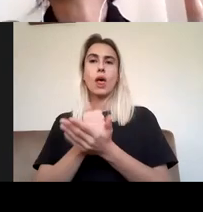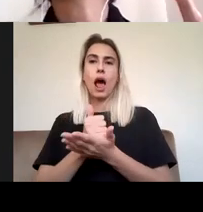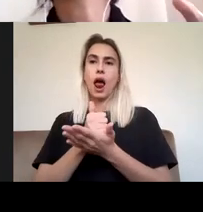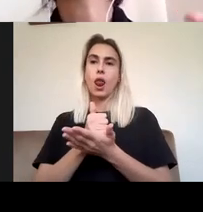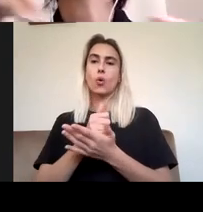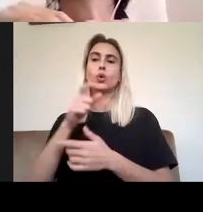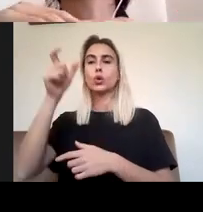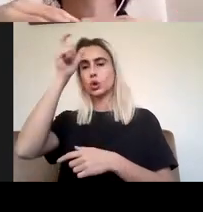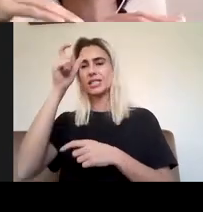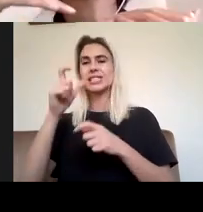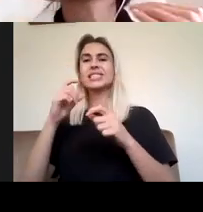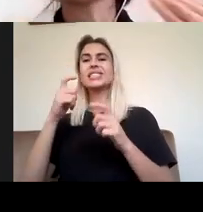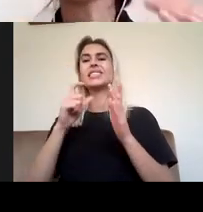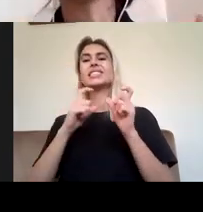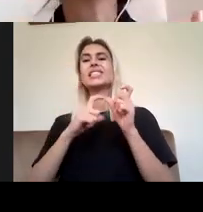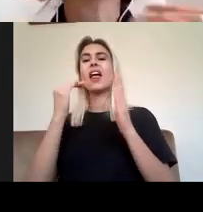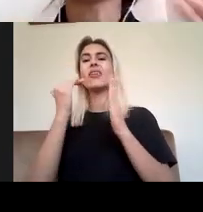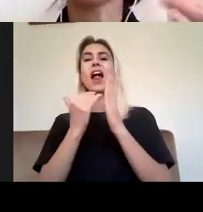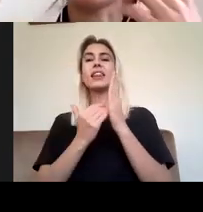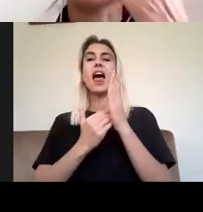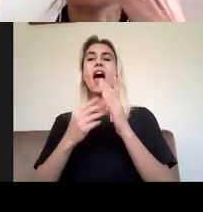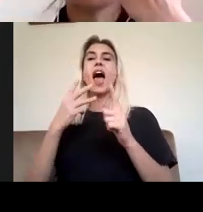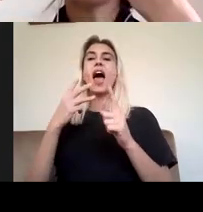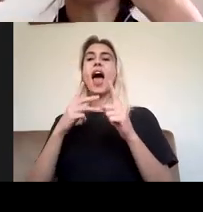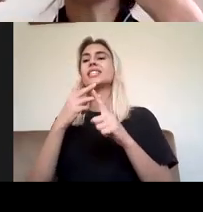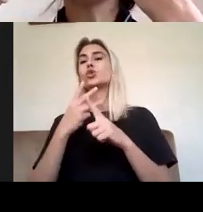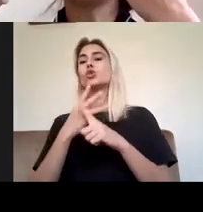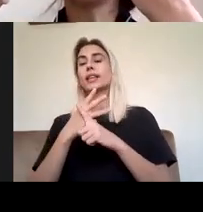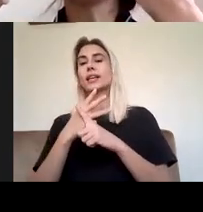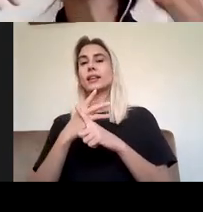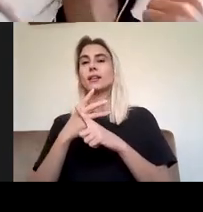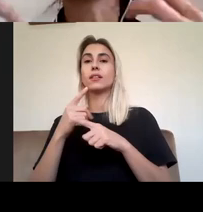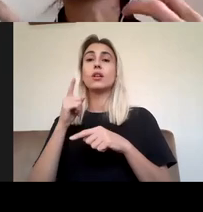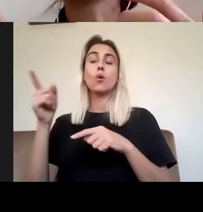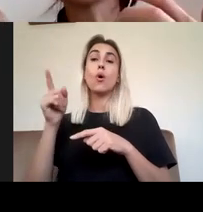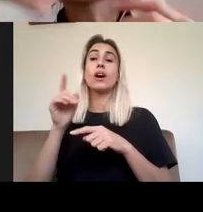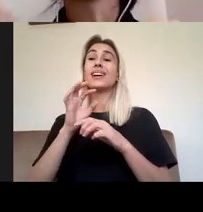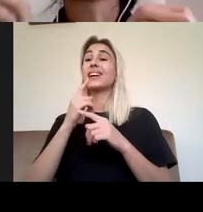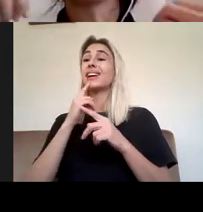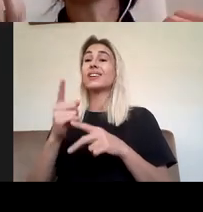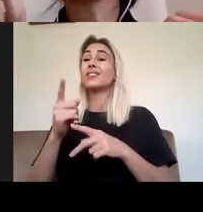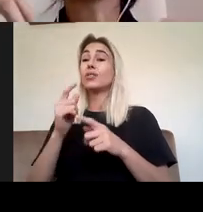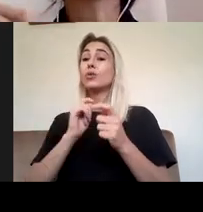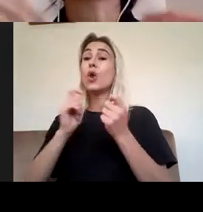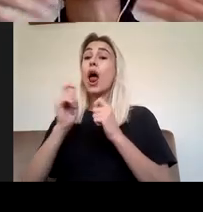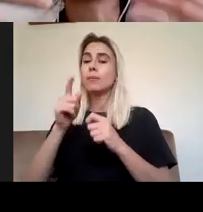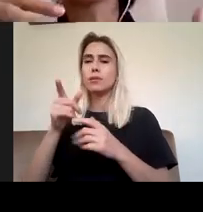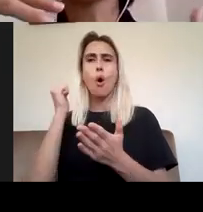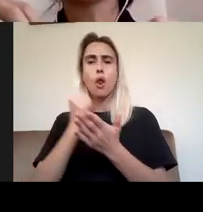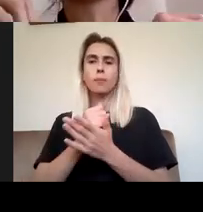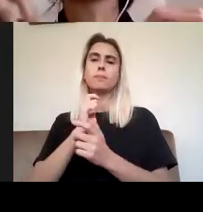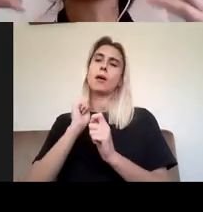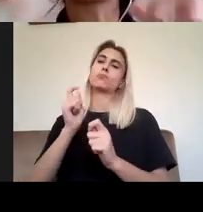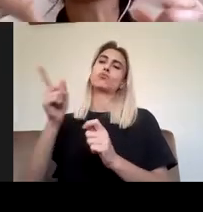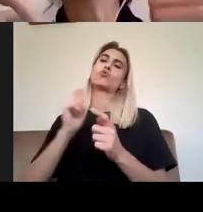Türk Standartları Enstitüsü'nün onaylamadığı hiçbir malzemeyi kullanamazsınız. Fakat kullanılan malzemelerde maalesef bu